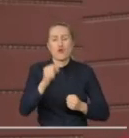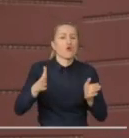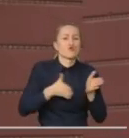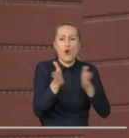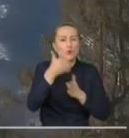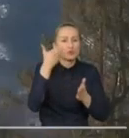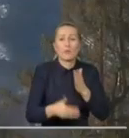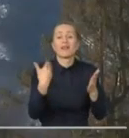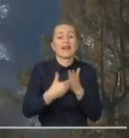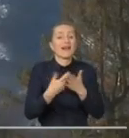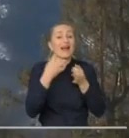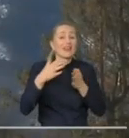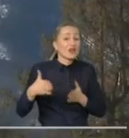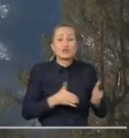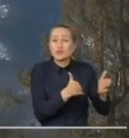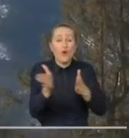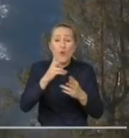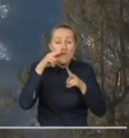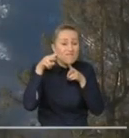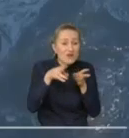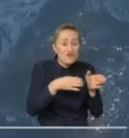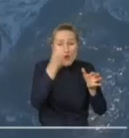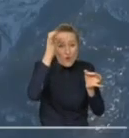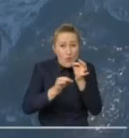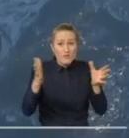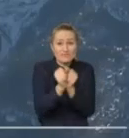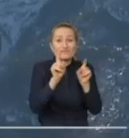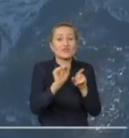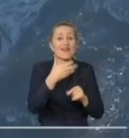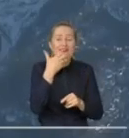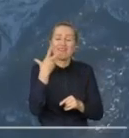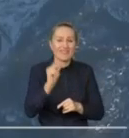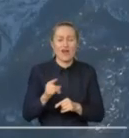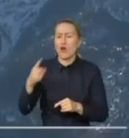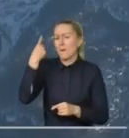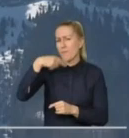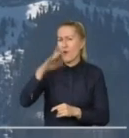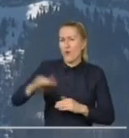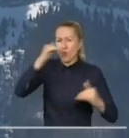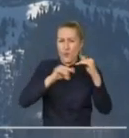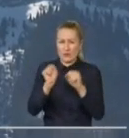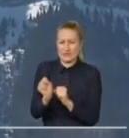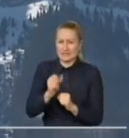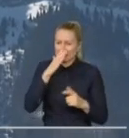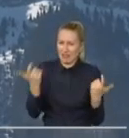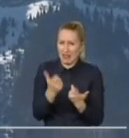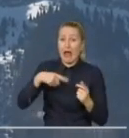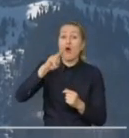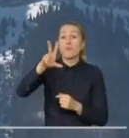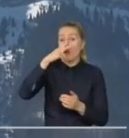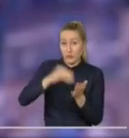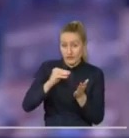w tych warunkach szlaki nie są tak widoczne jak w lecie. Pogoda w Tatrach jest złudna, warunki są dobre, ale tylko dla doświadczonych